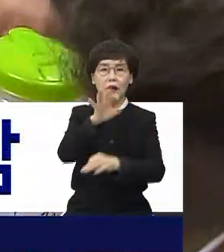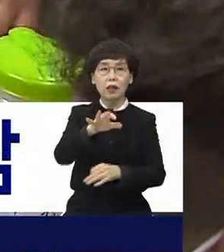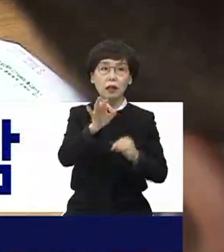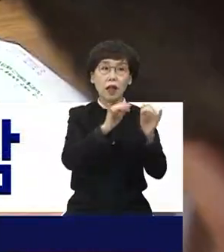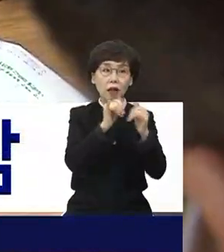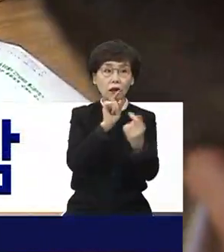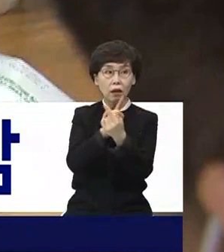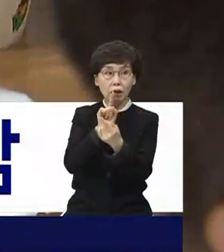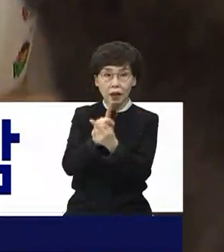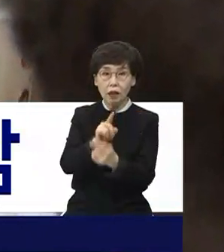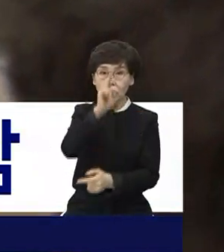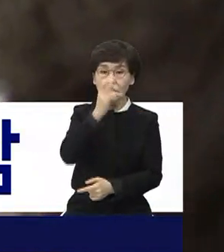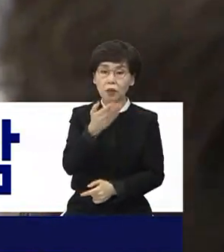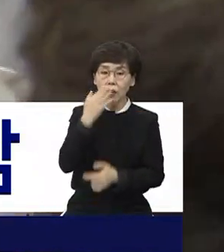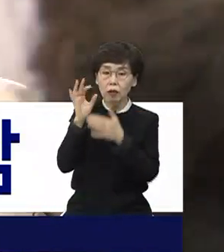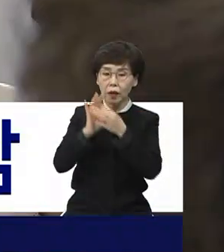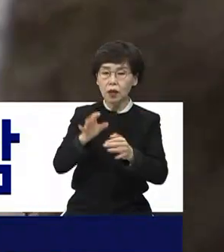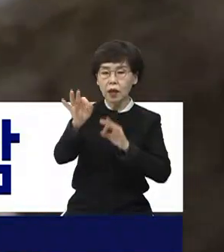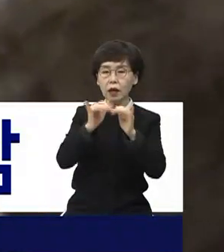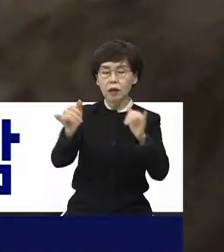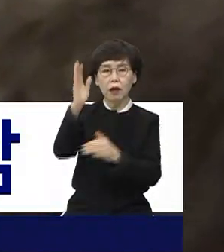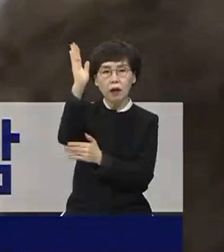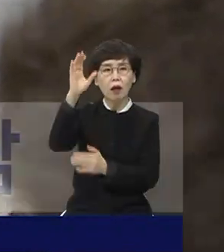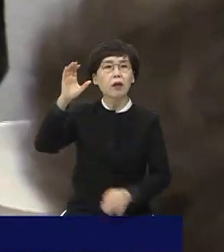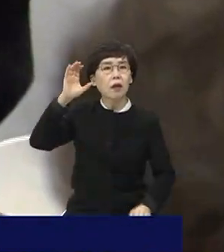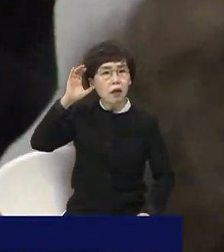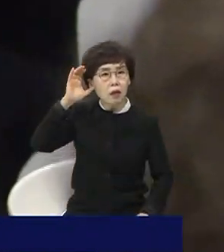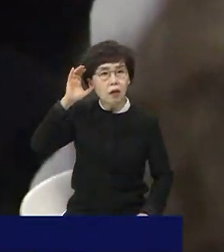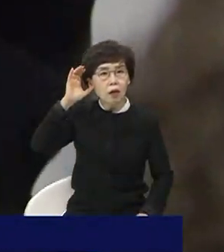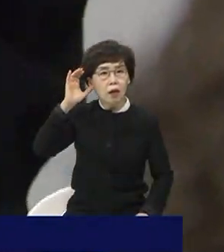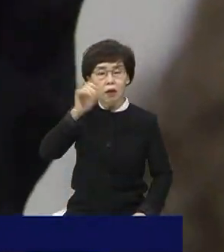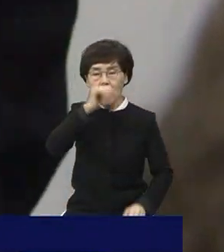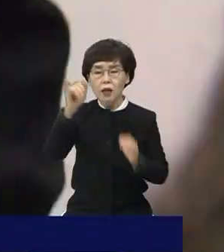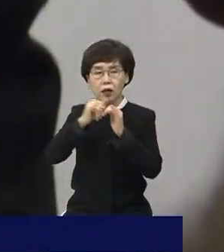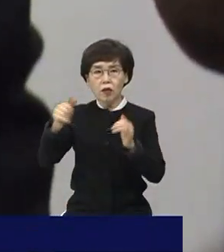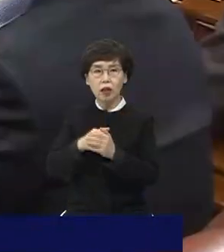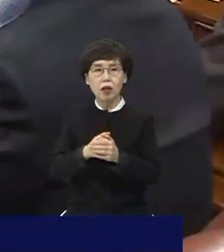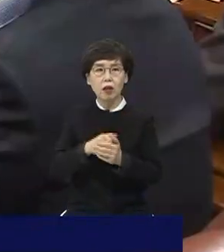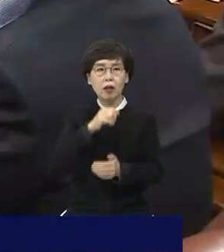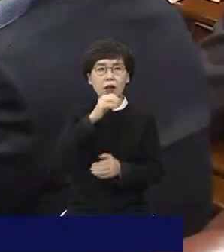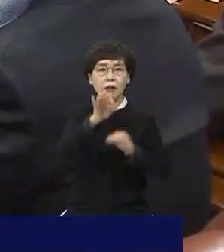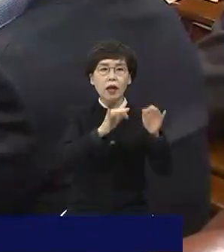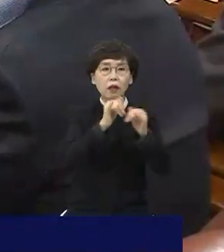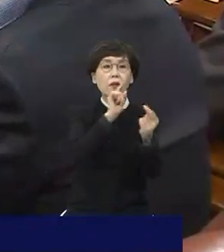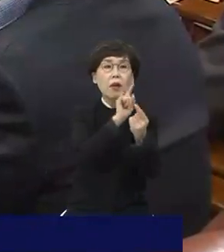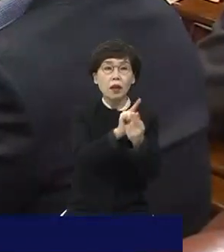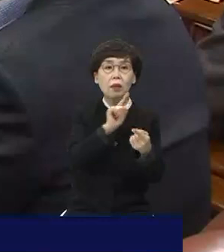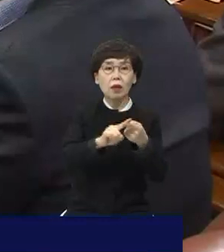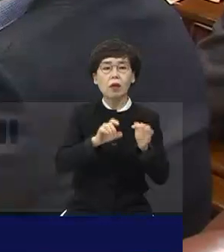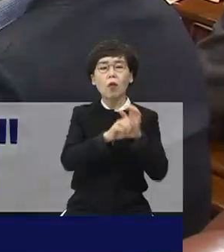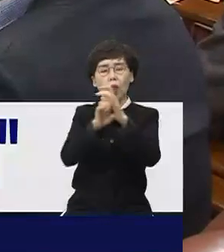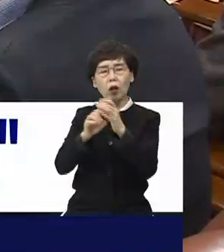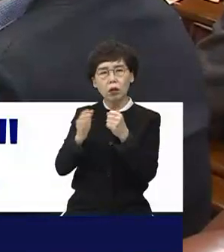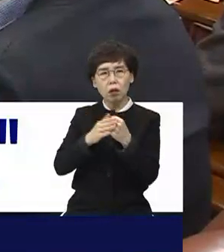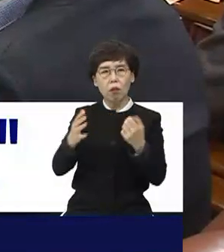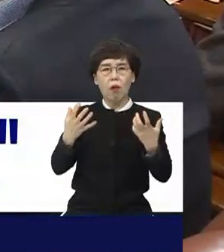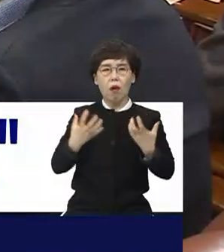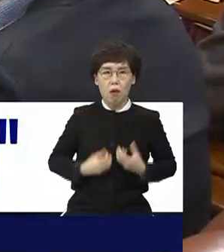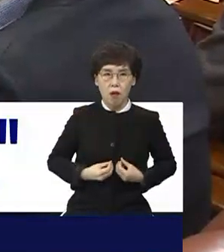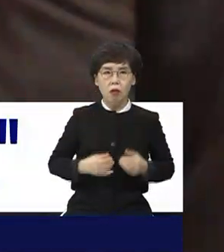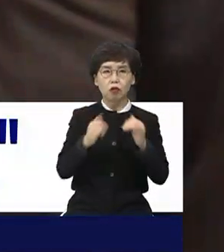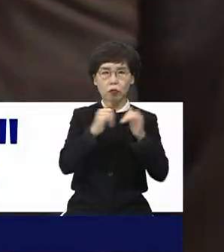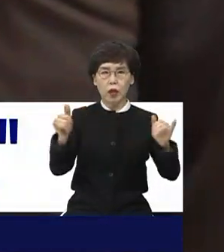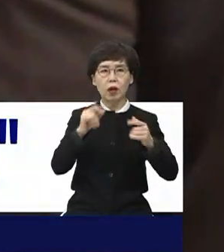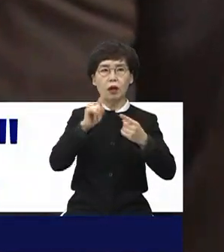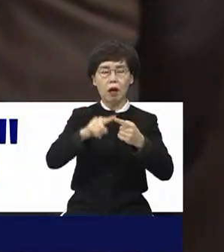점심을 함께하며 상인들의 목소리를 청취했습니다. 당선인 측은 상인들과의 만남에 대해 코로나19로 실의에 빠진